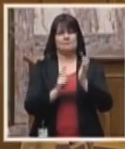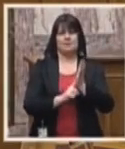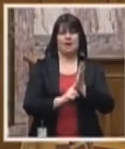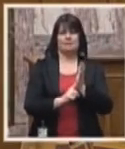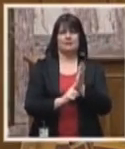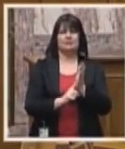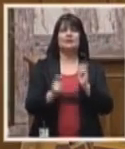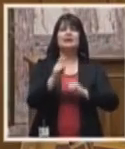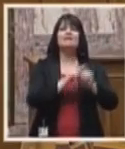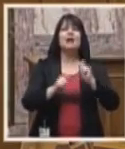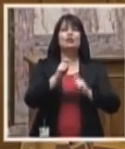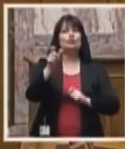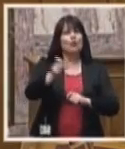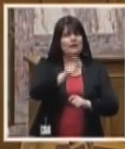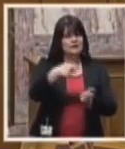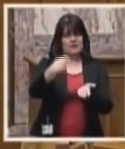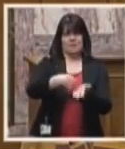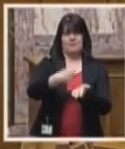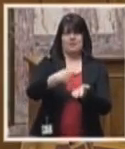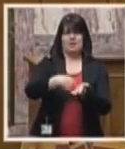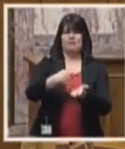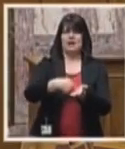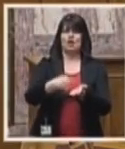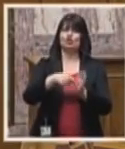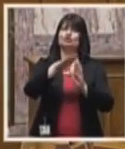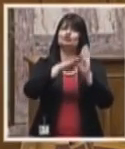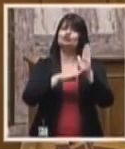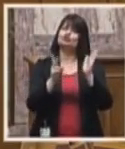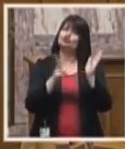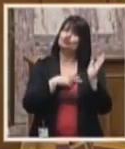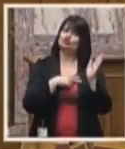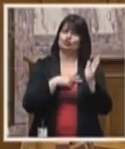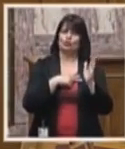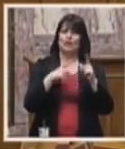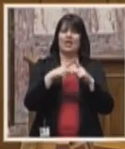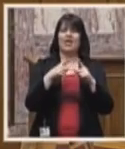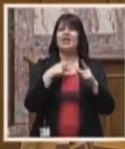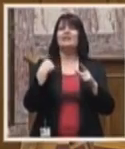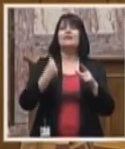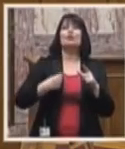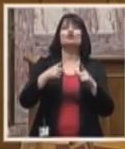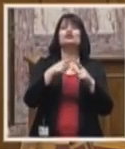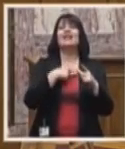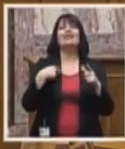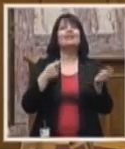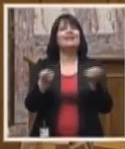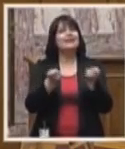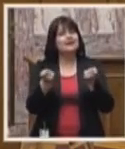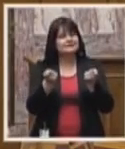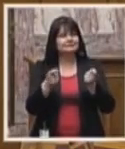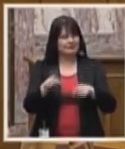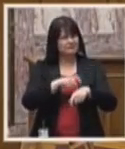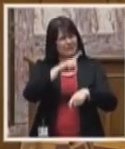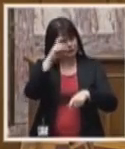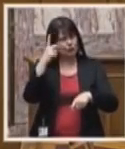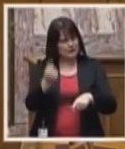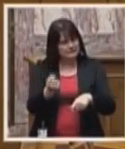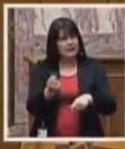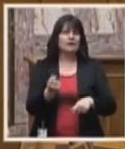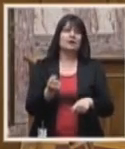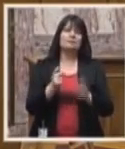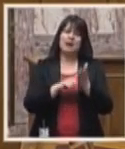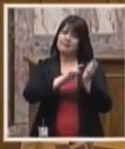μια φορολογική συνείδηση και ένα σωστό φορολογικό σύστημα, με μια δημόσια διοίκηση που δυσκολεύεται, ξέρουμε ποια είναι, και να